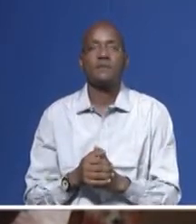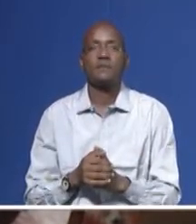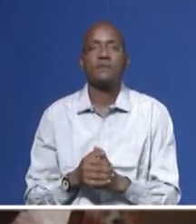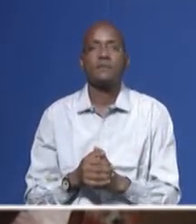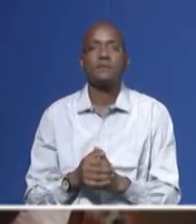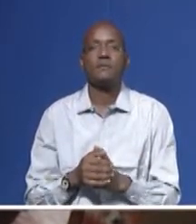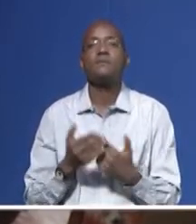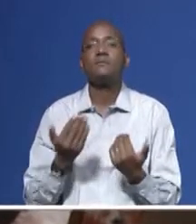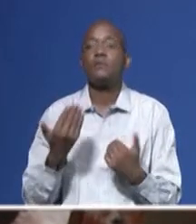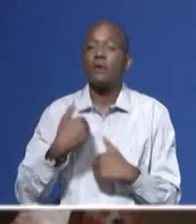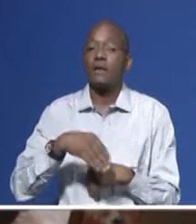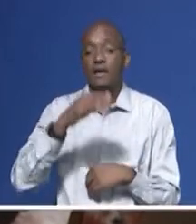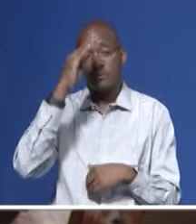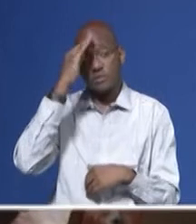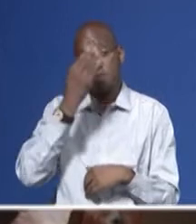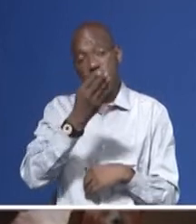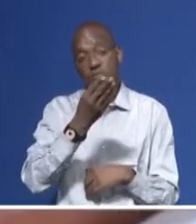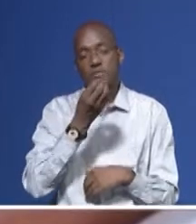Walienda tu kulipoti polisi.